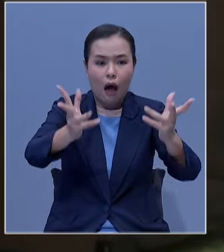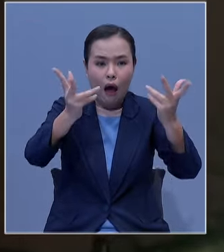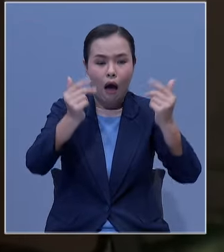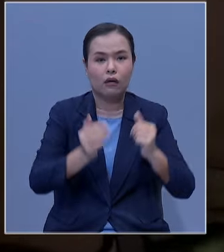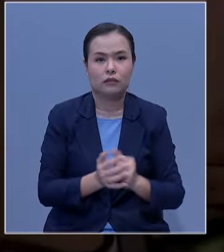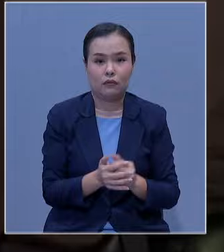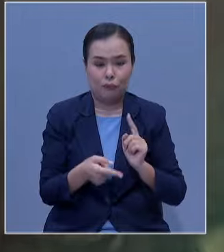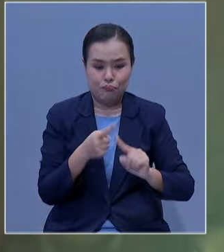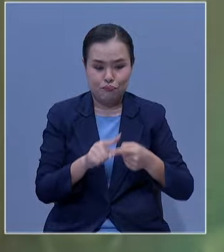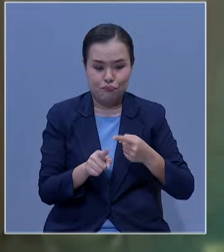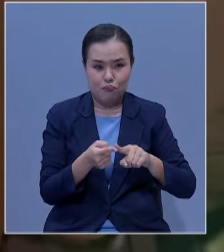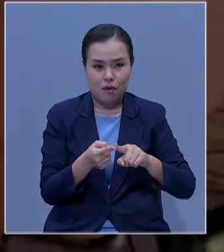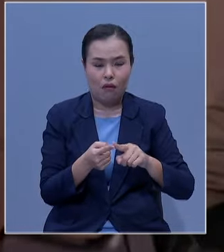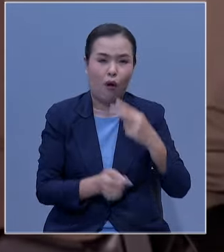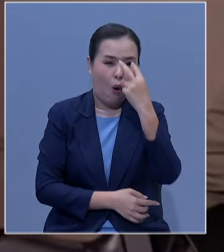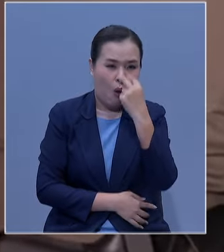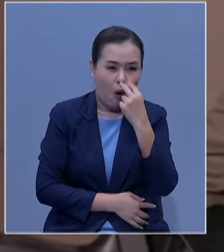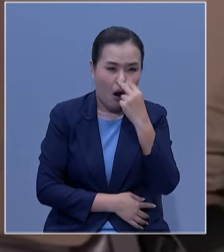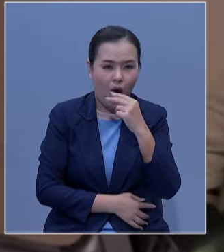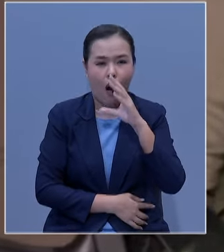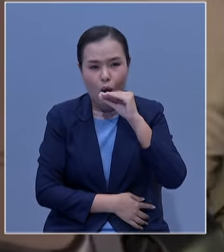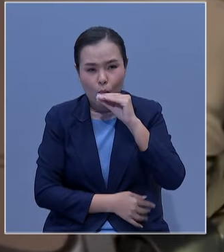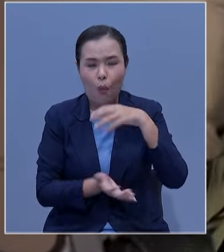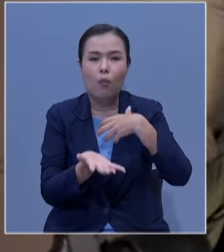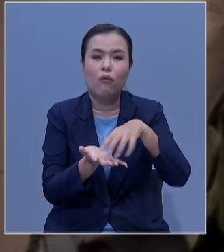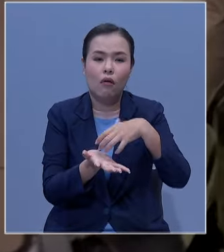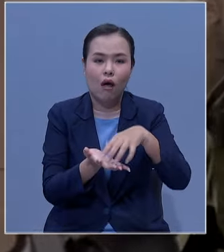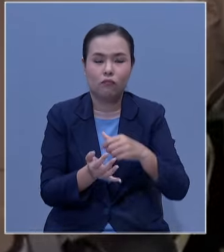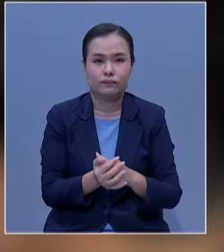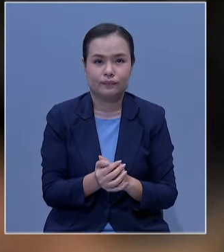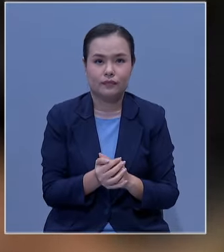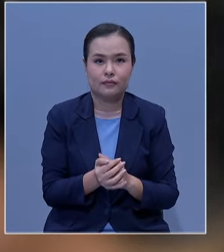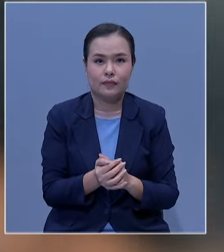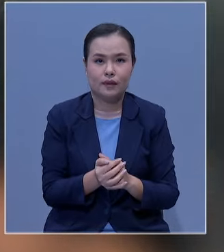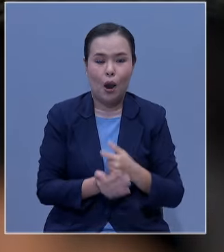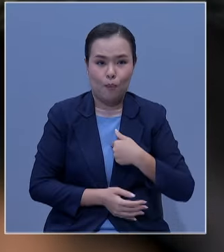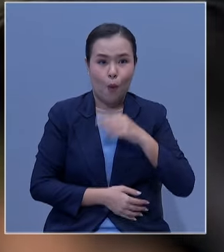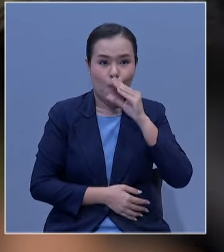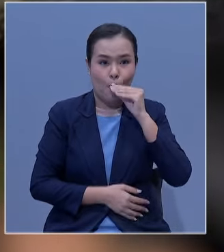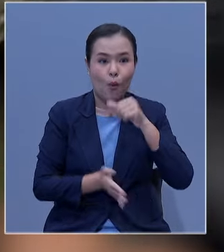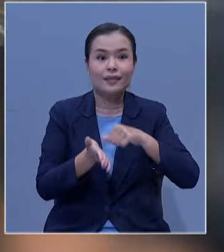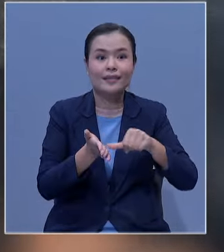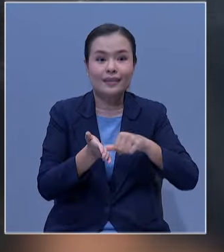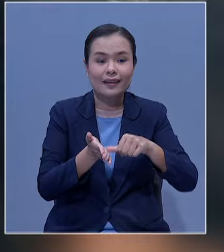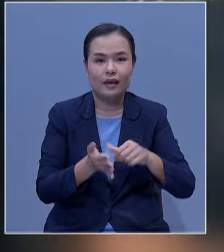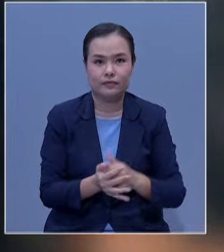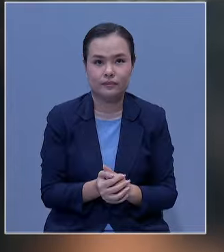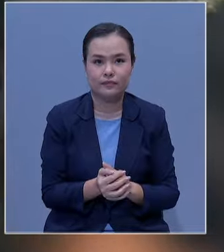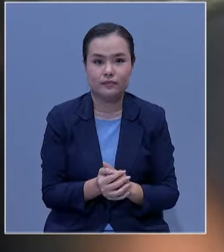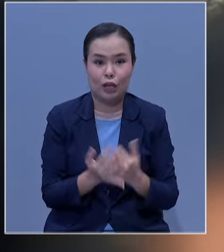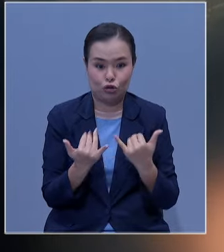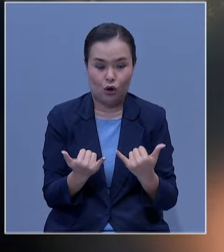นี่ครับเพื่อนให้ข้อมูลไปแล้วก็ร้องห่มร้องไห้ไปนะฮะผมขออนุญาตแก้ไขคำพูดตัวเองแล้วกันนะคือเบื้องต้นณต